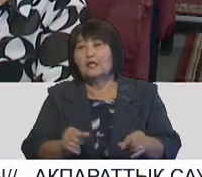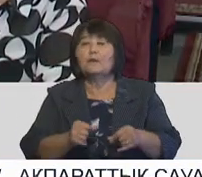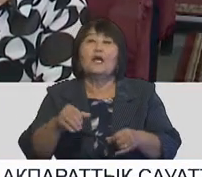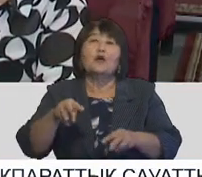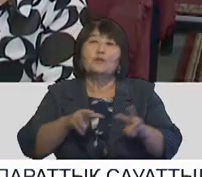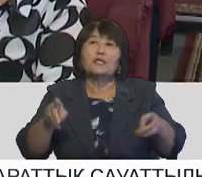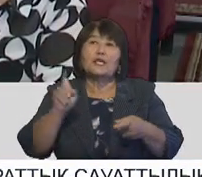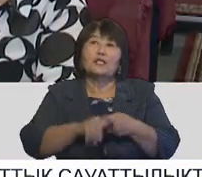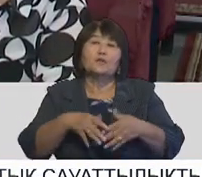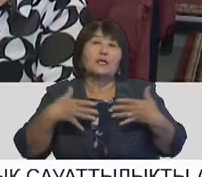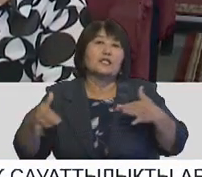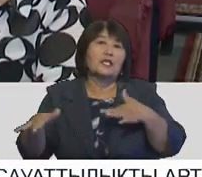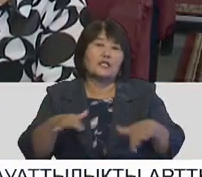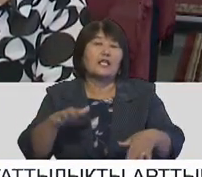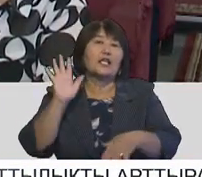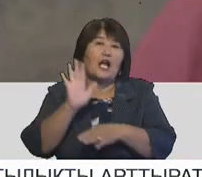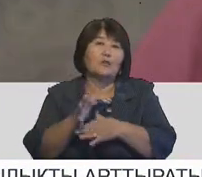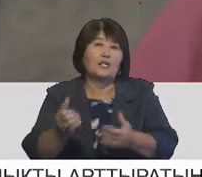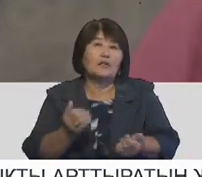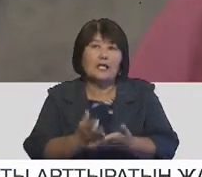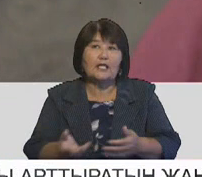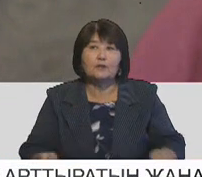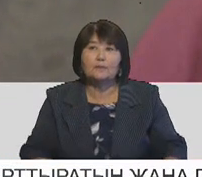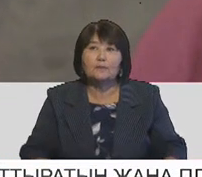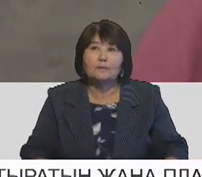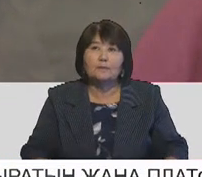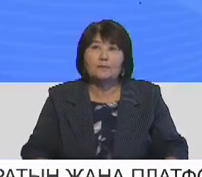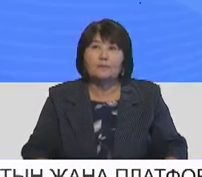министрлік тарапынан кешенді шаралар қабылданып жатыр.